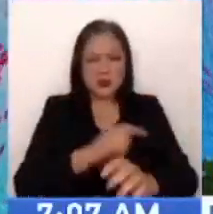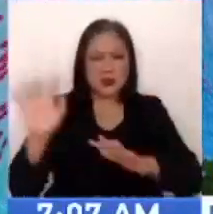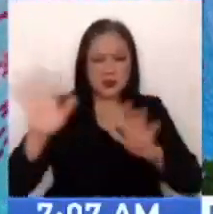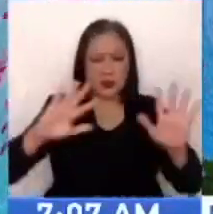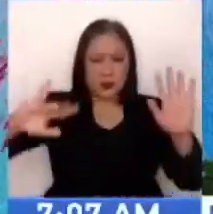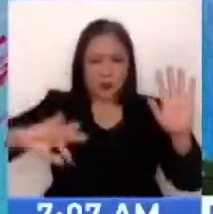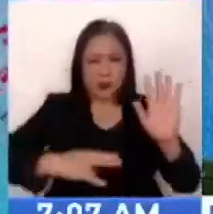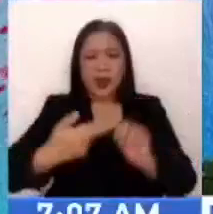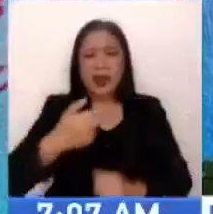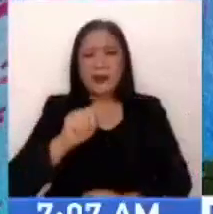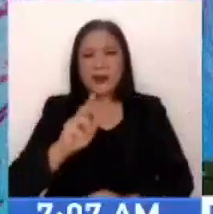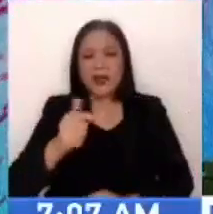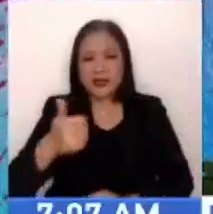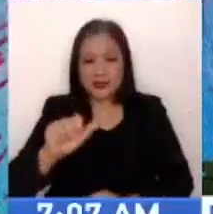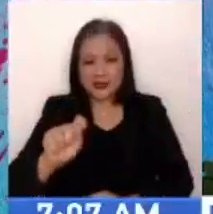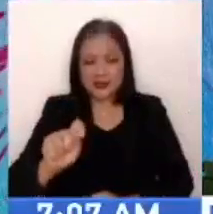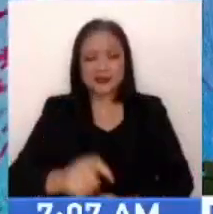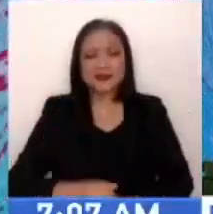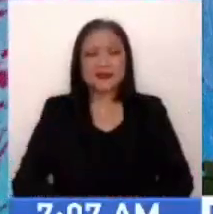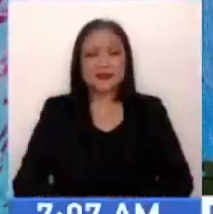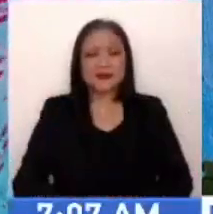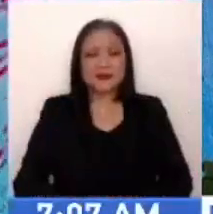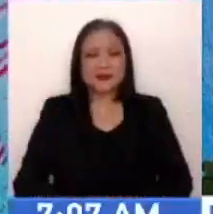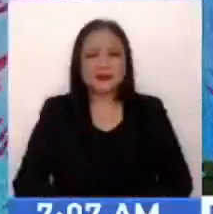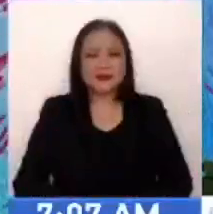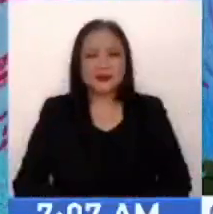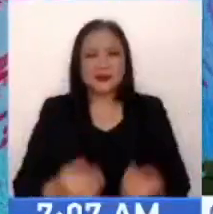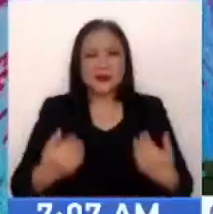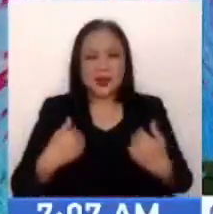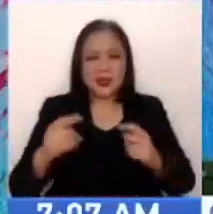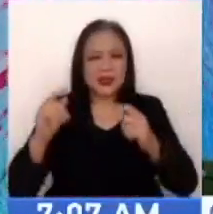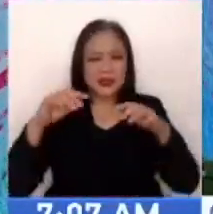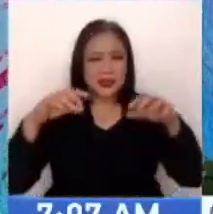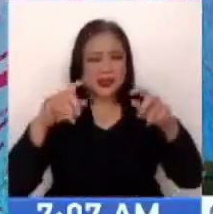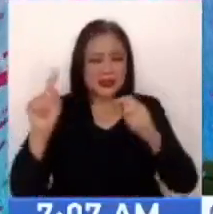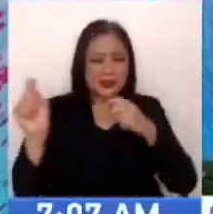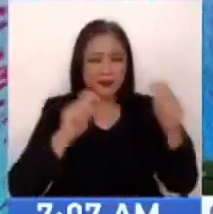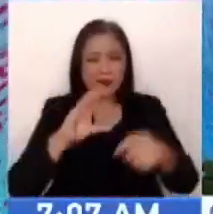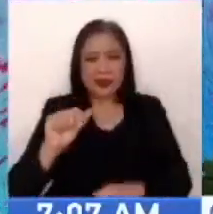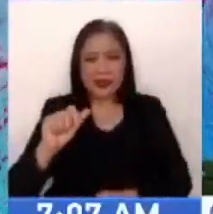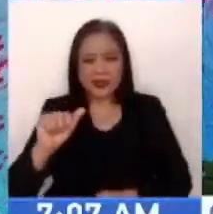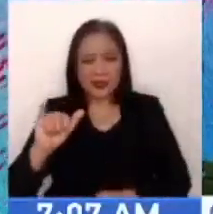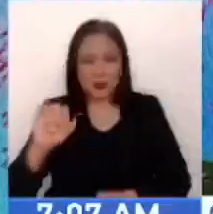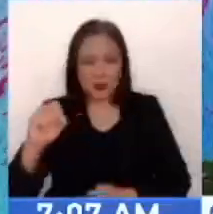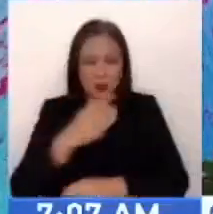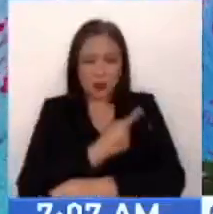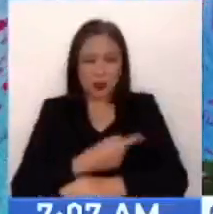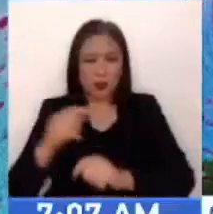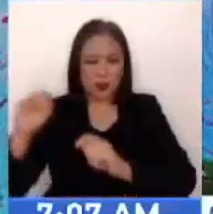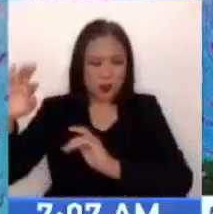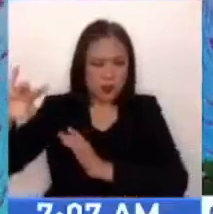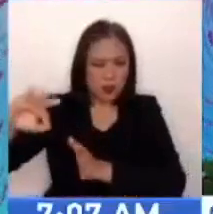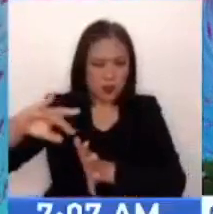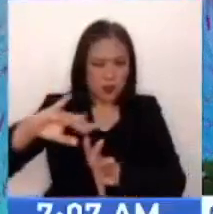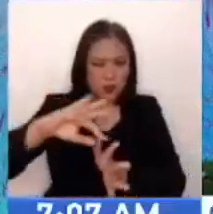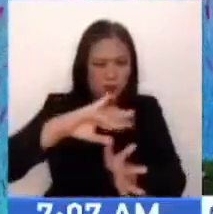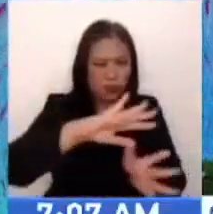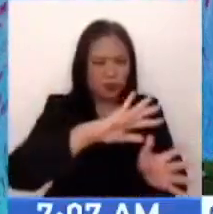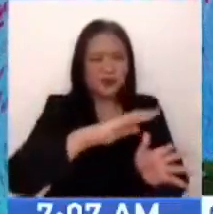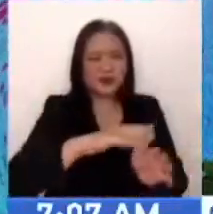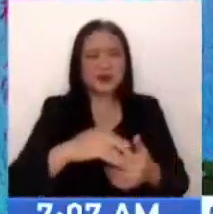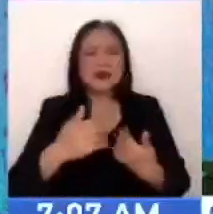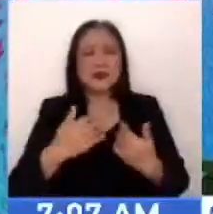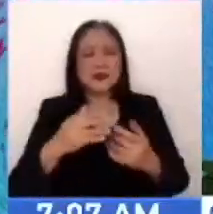yung hatak ng hanging habagat ng bagyong Kaloy na mas malakas, doon nagpupunta yung habagat papalayo at papahina dito sa atin,